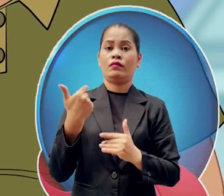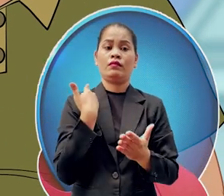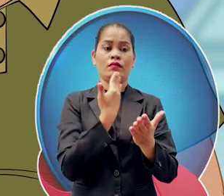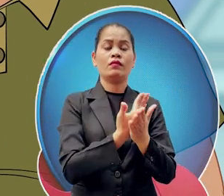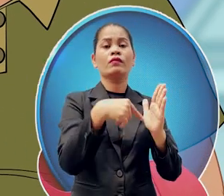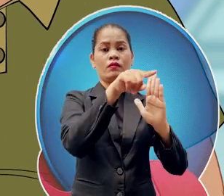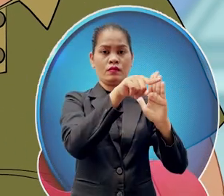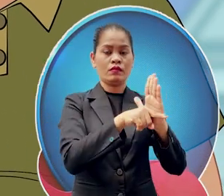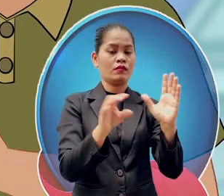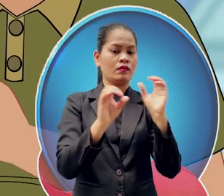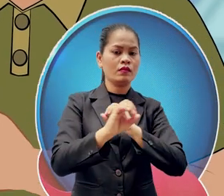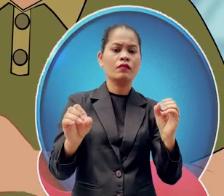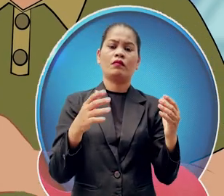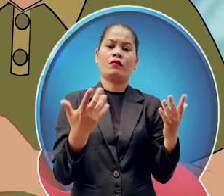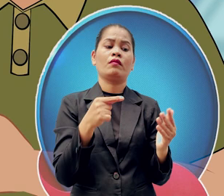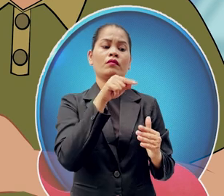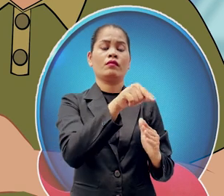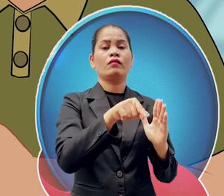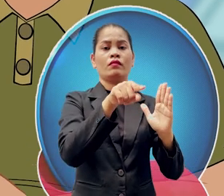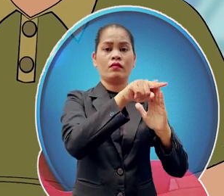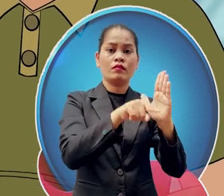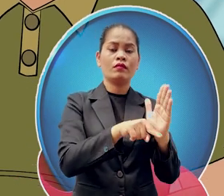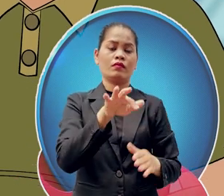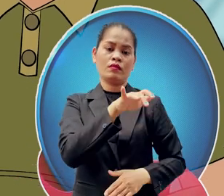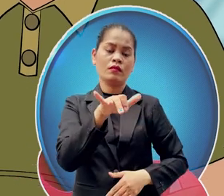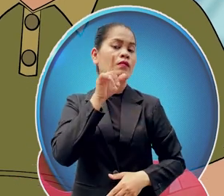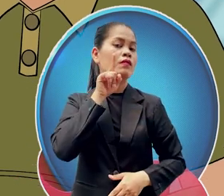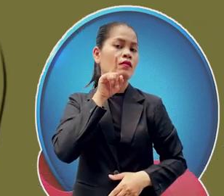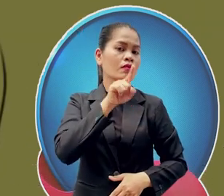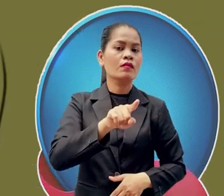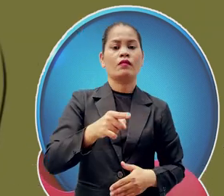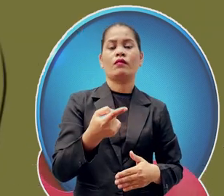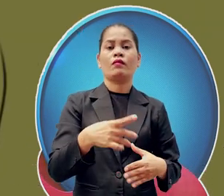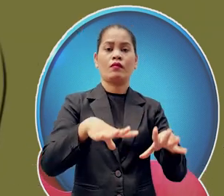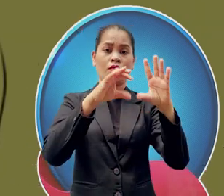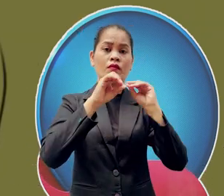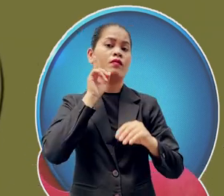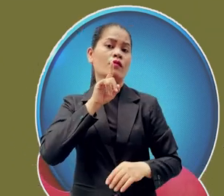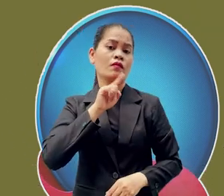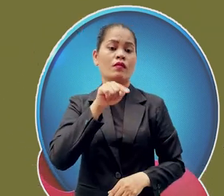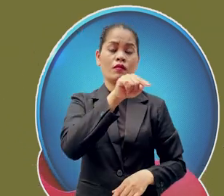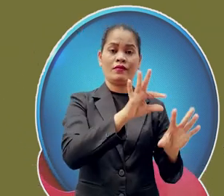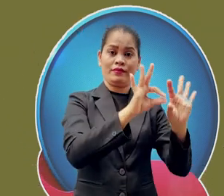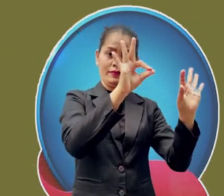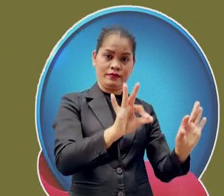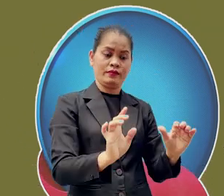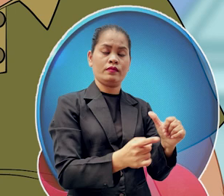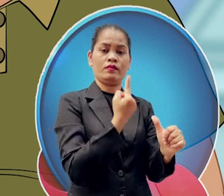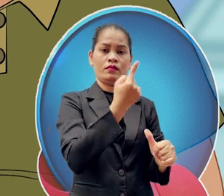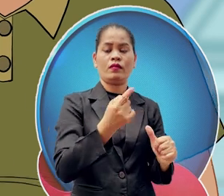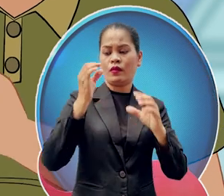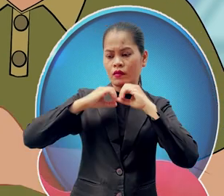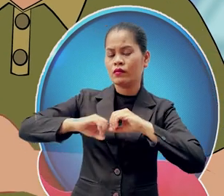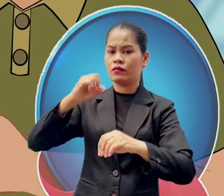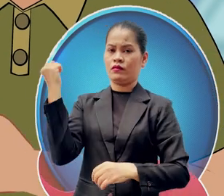មិនឃើញឈ្មោះរបស់ខ្លួនឬឃើញឈ្មោះរបស់ខ្លួននោះមានខុសអក្ខរាវិរុទ្ធឬខុសទិន្នន័យផ្សេងៗក្នុងបញ្ជីបោះឆ្នោតដំបូង